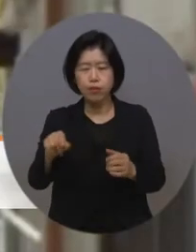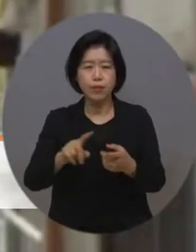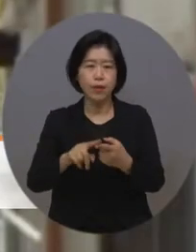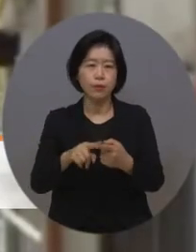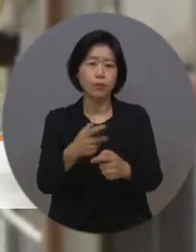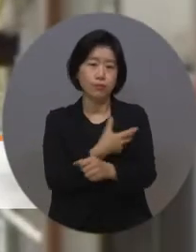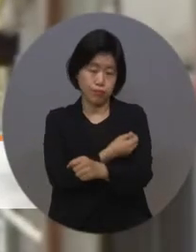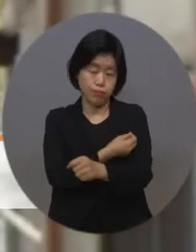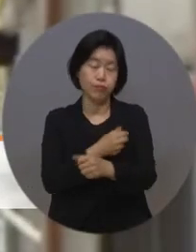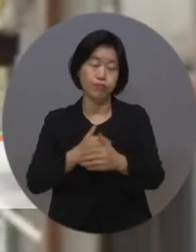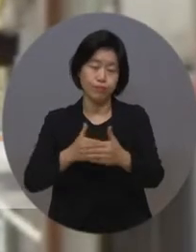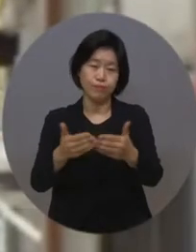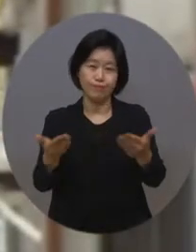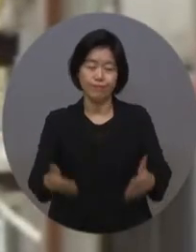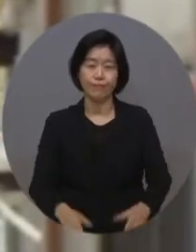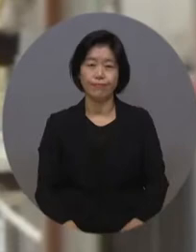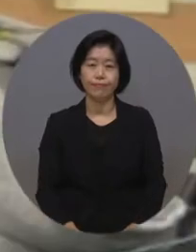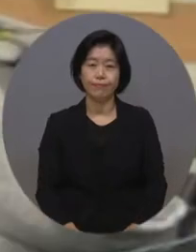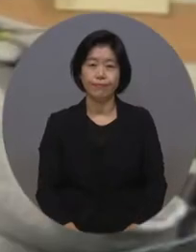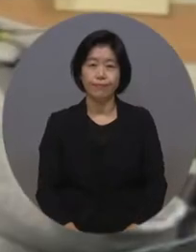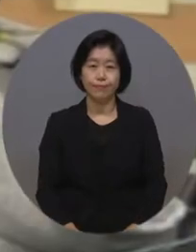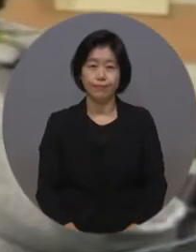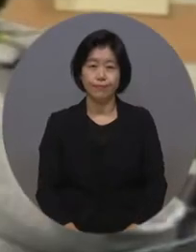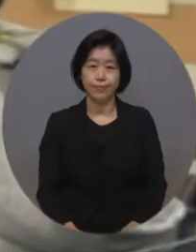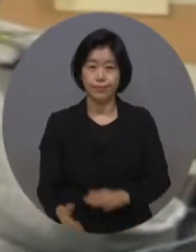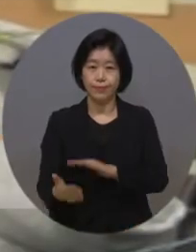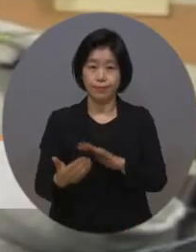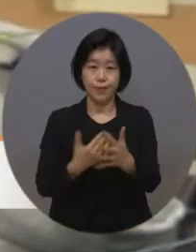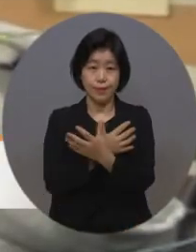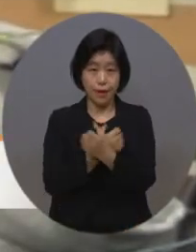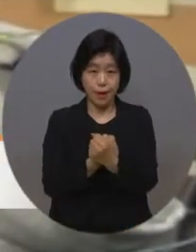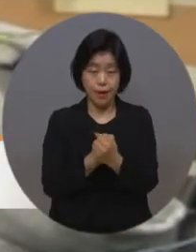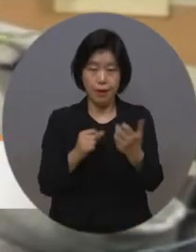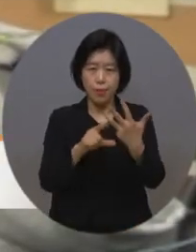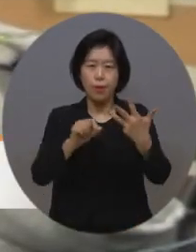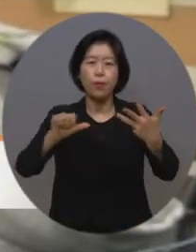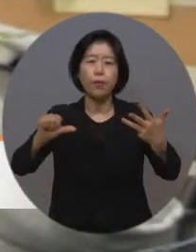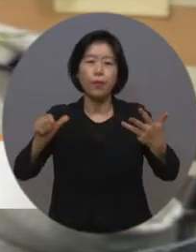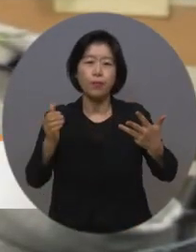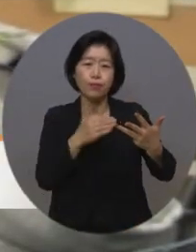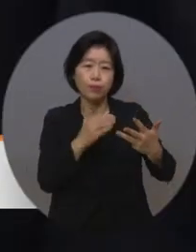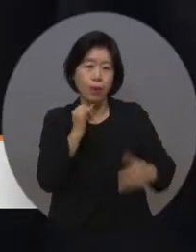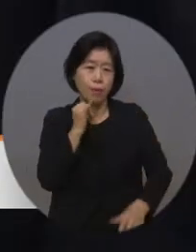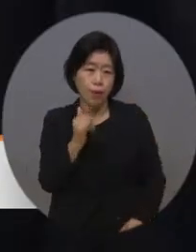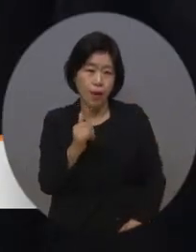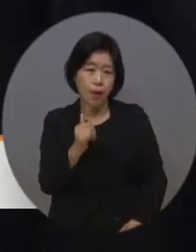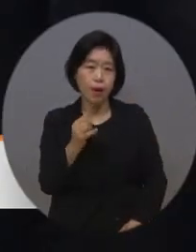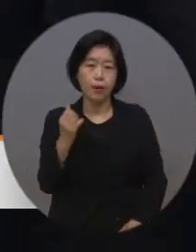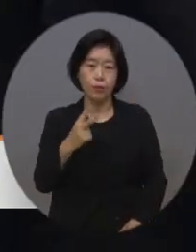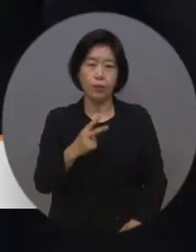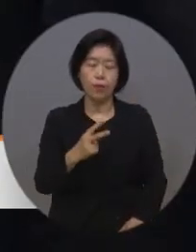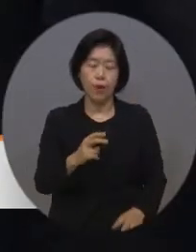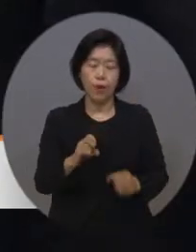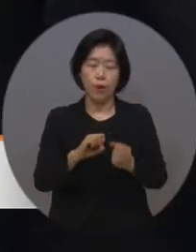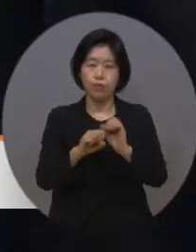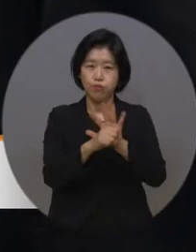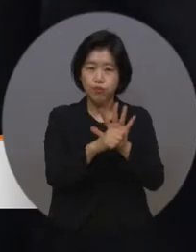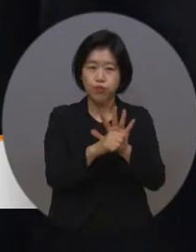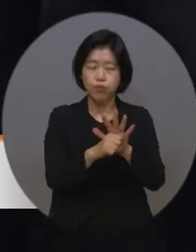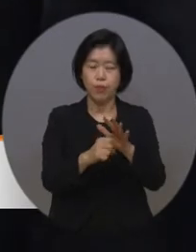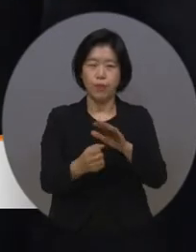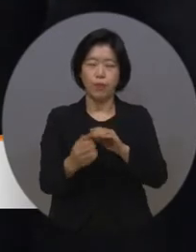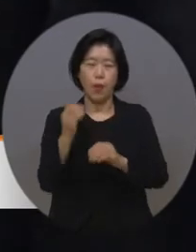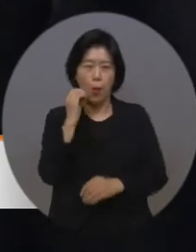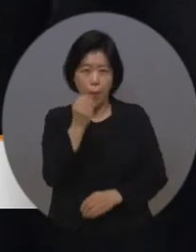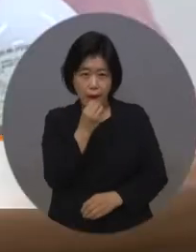접종 대책도 추진됩니다. 사전 예약은 8월 5일부터 콜센터나 코로나19 예방접종 사전 예약